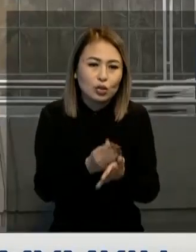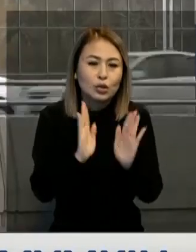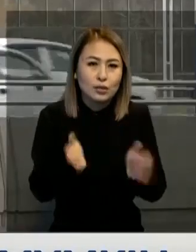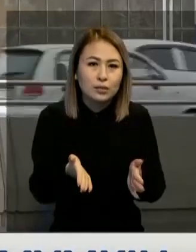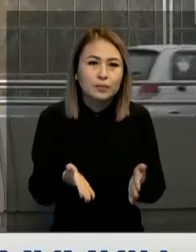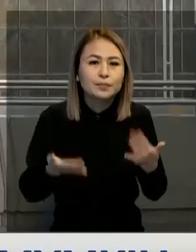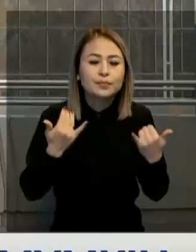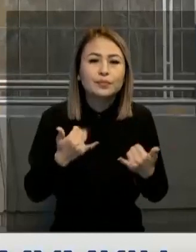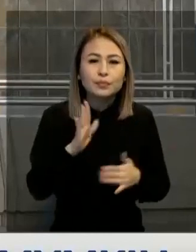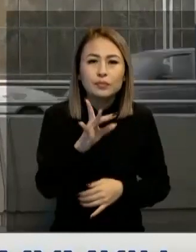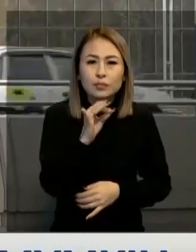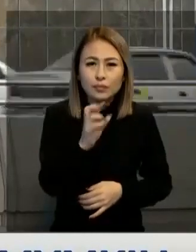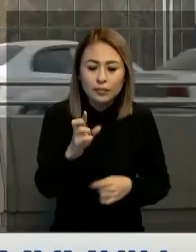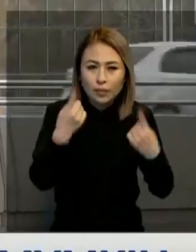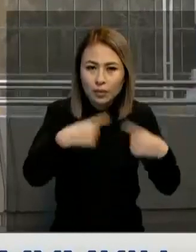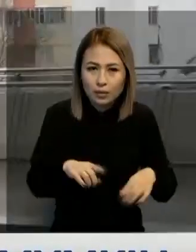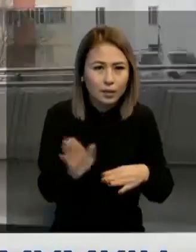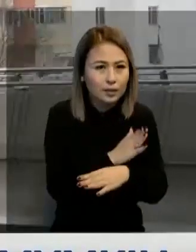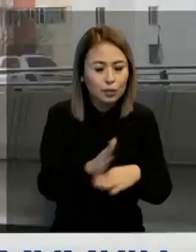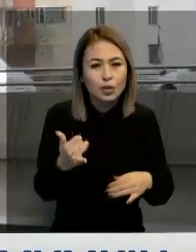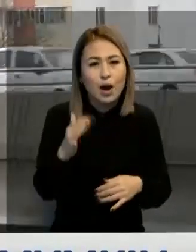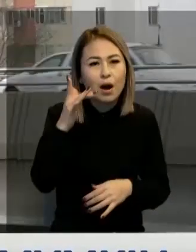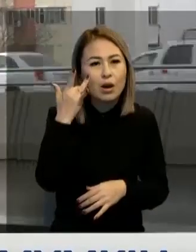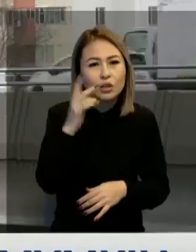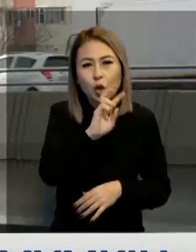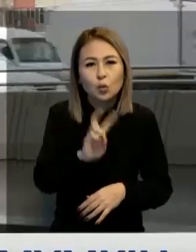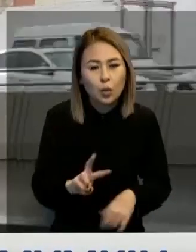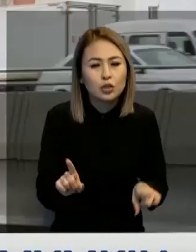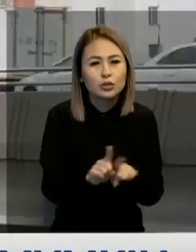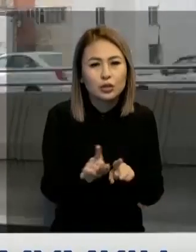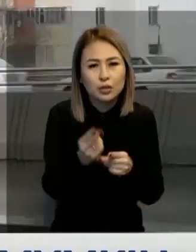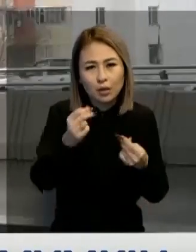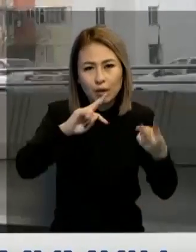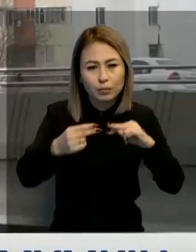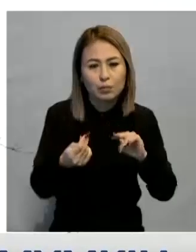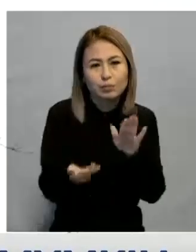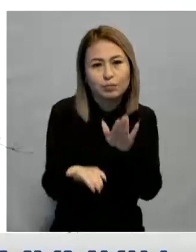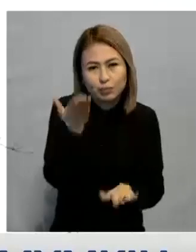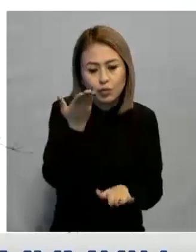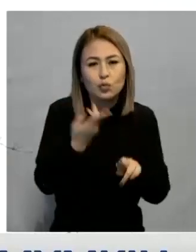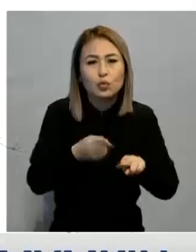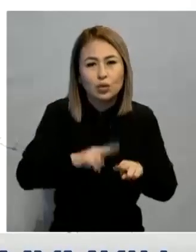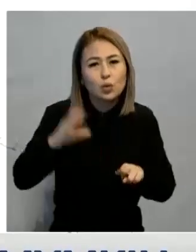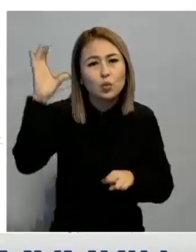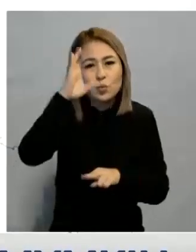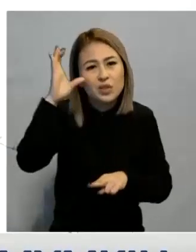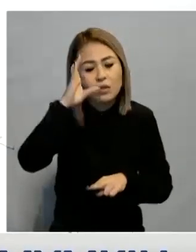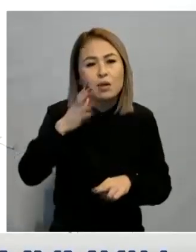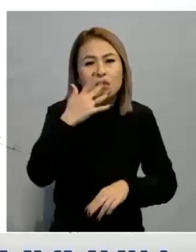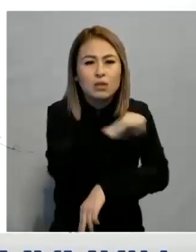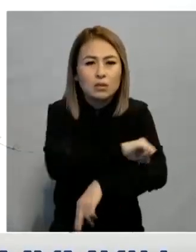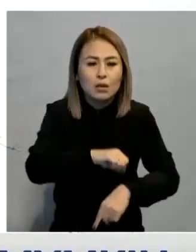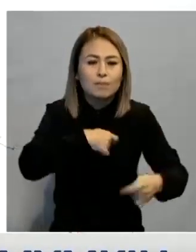Алайда мәселе тек рубльдің құнсыздануында емес. Ақш долларды жергілікті ақшаға шаққанда қымбаттап барады. Ал Өзбекстан сыртқы саудадағы